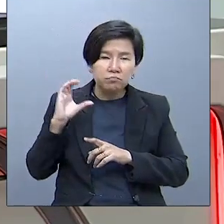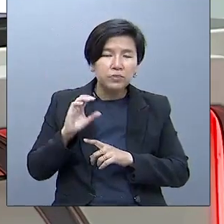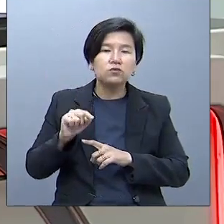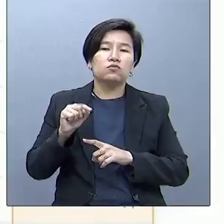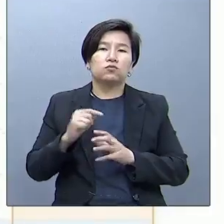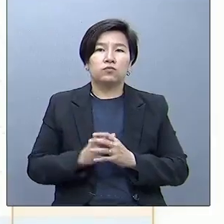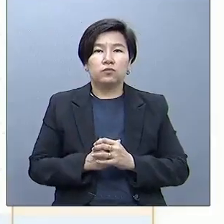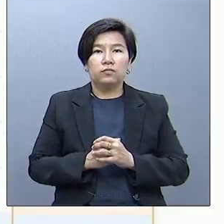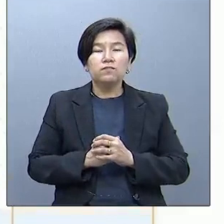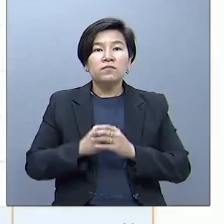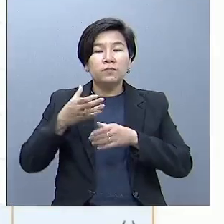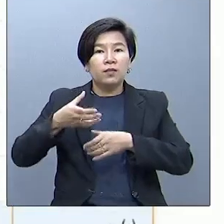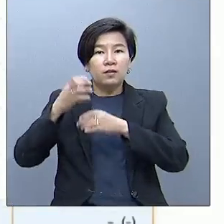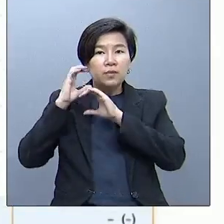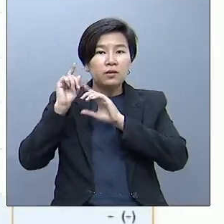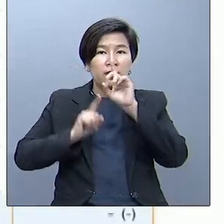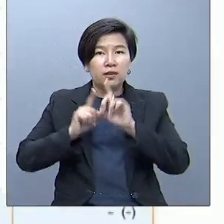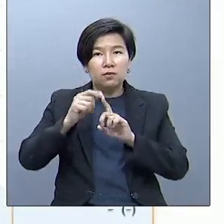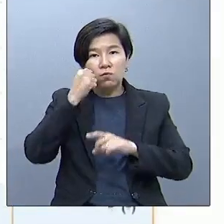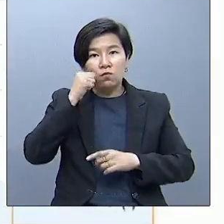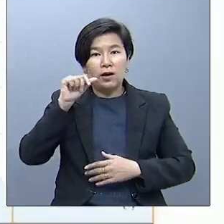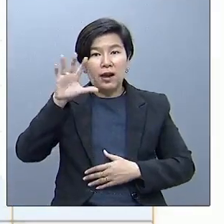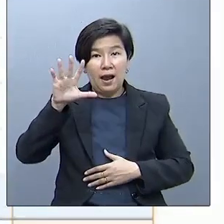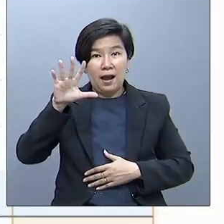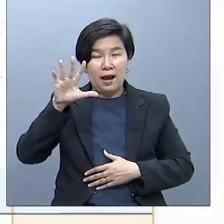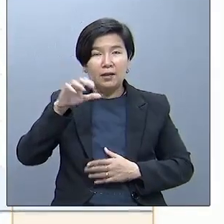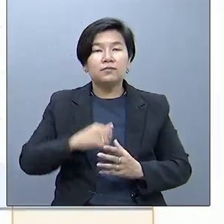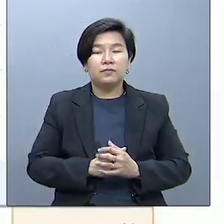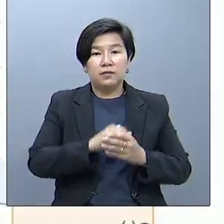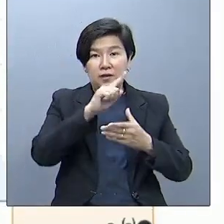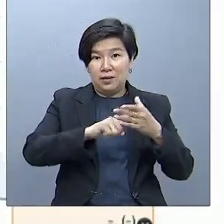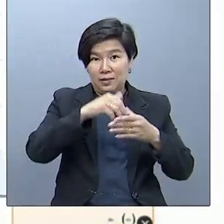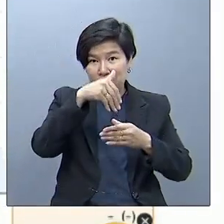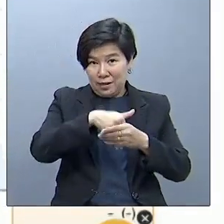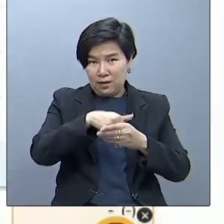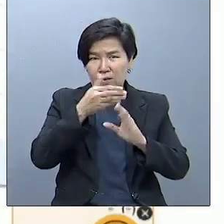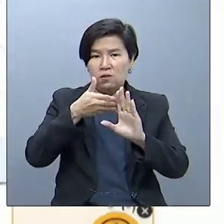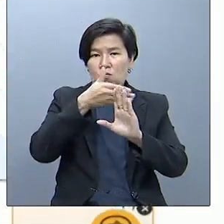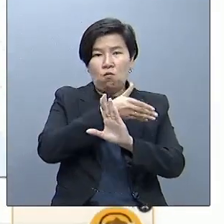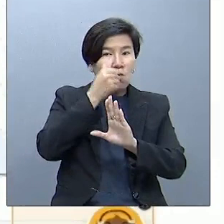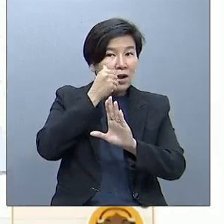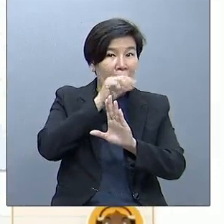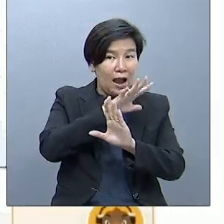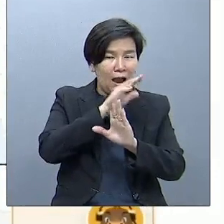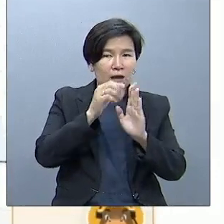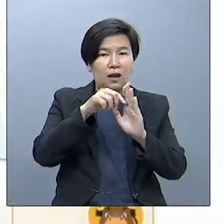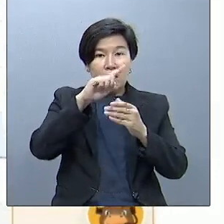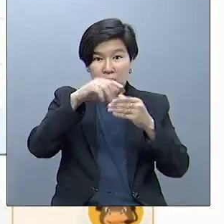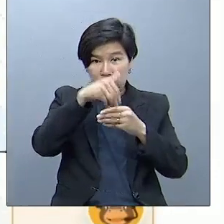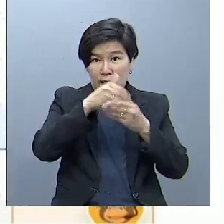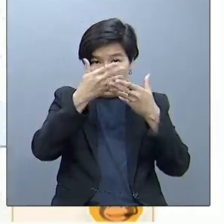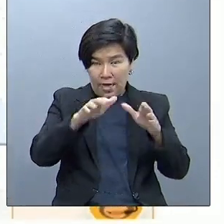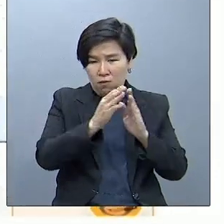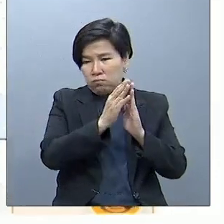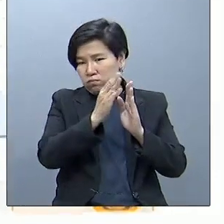หัซัพ ในช่ง 5 วันก่อนและหงผ่พ้นการเลอกตั้งกจะเหนได้วหนไทยติดตัวแดงนะคะ คือปับตว